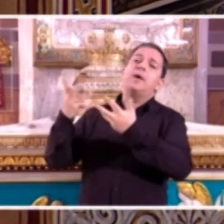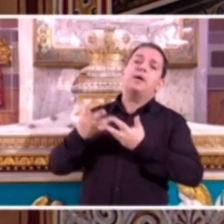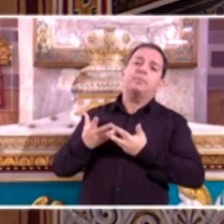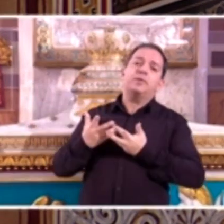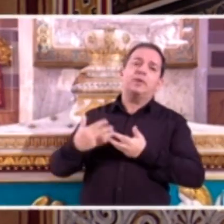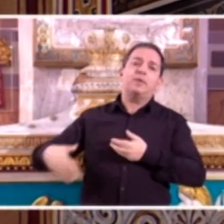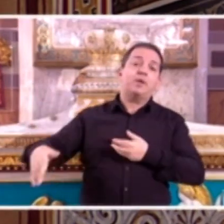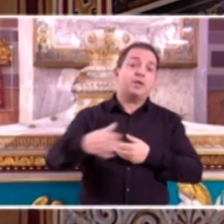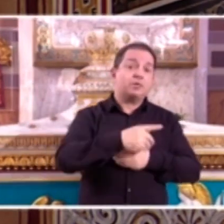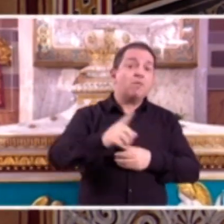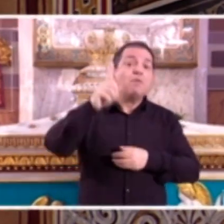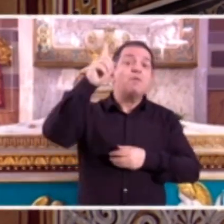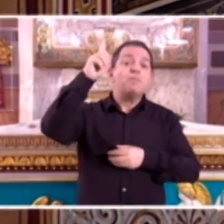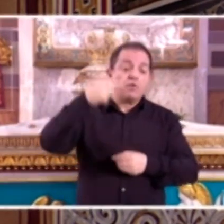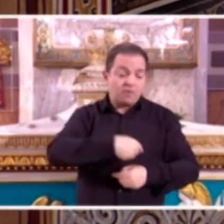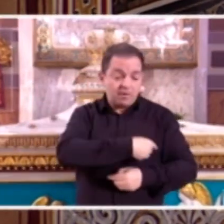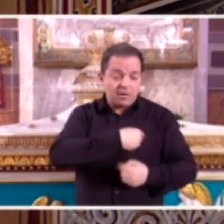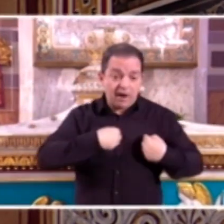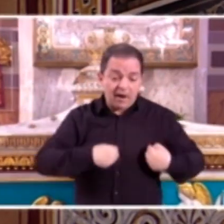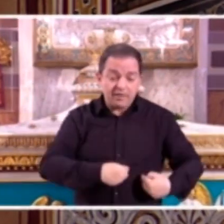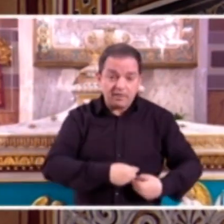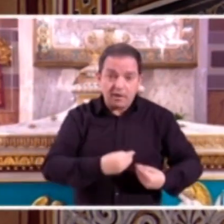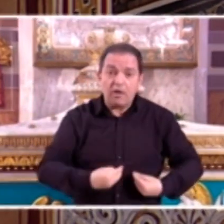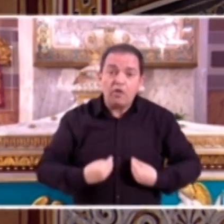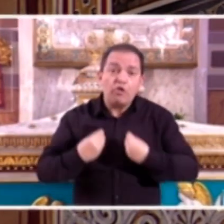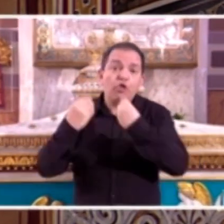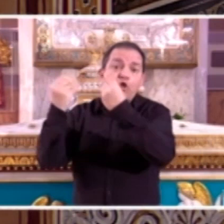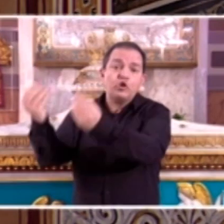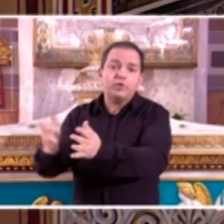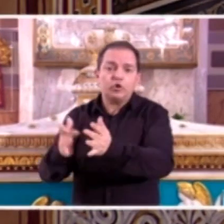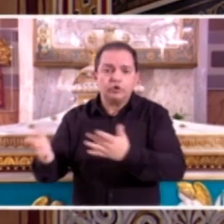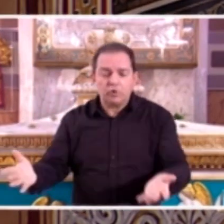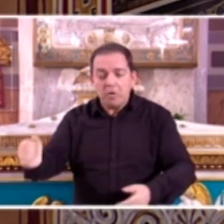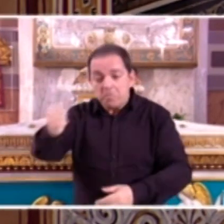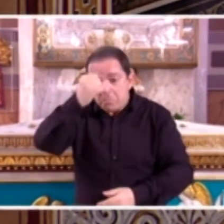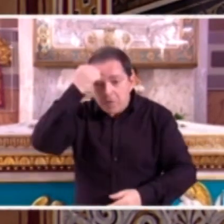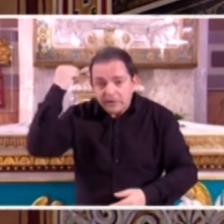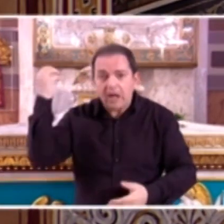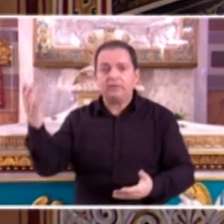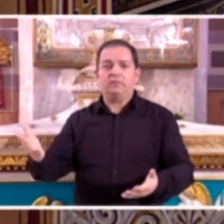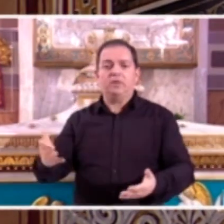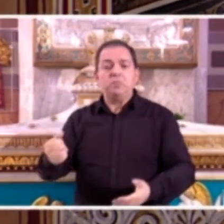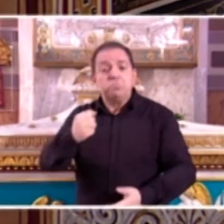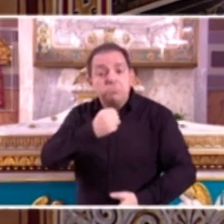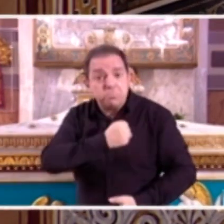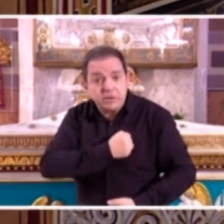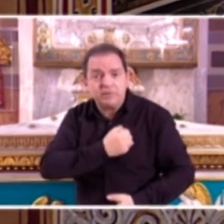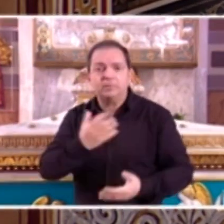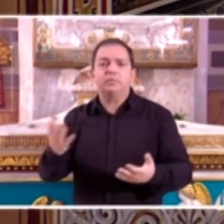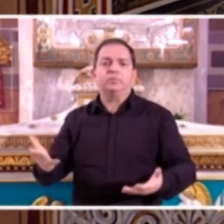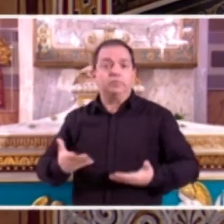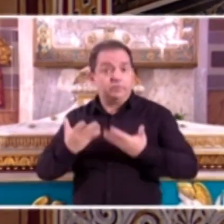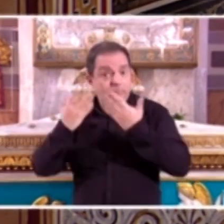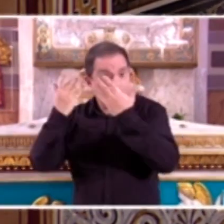να Του προσφέρουμε την καρδιά μας, την μετάνοιά μας, την πίστη μας και